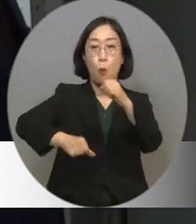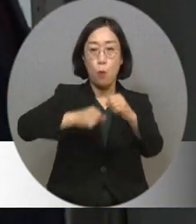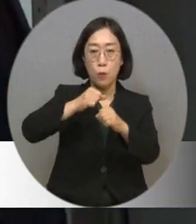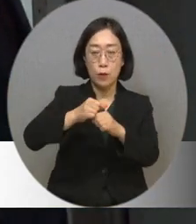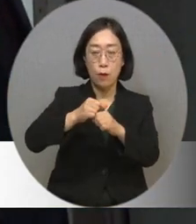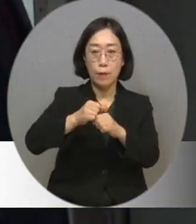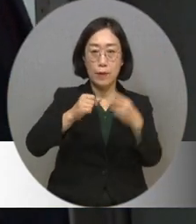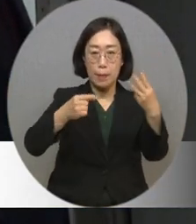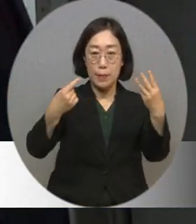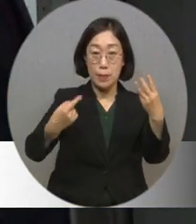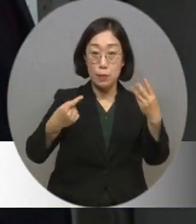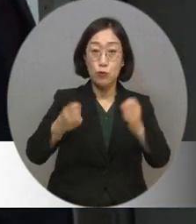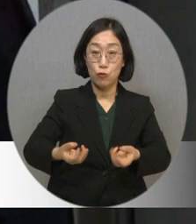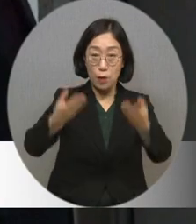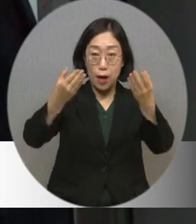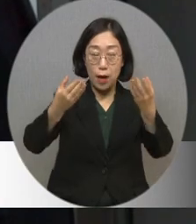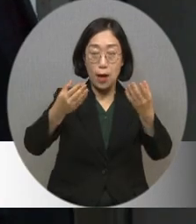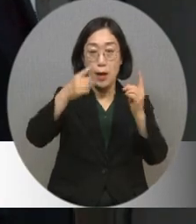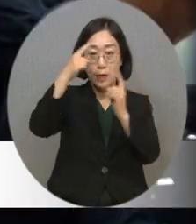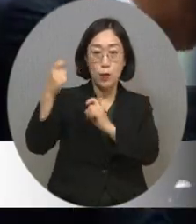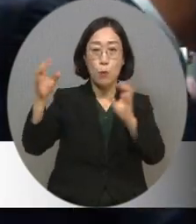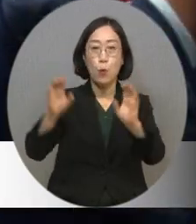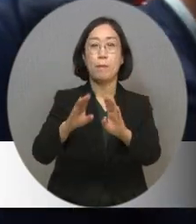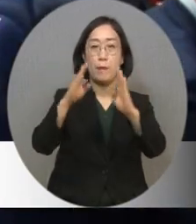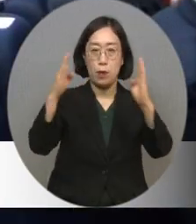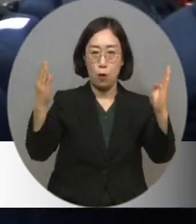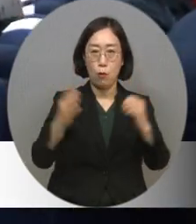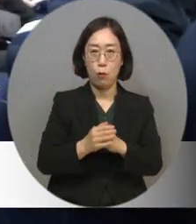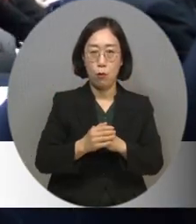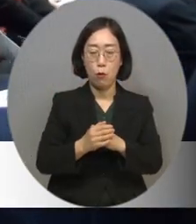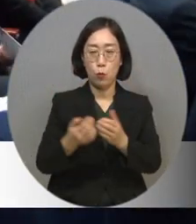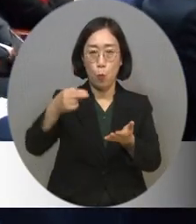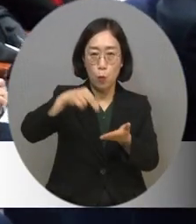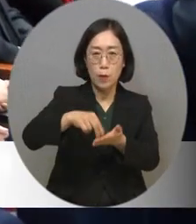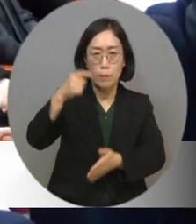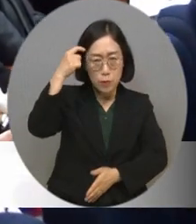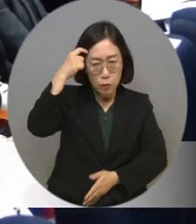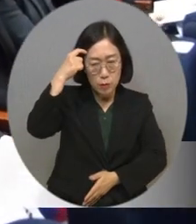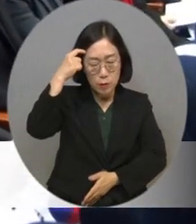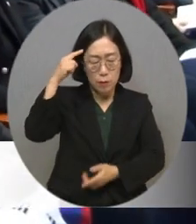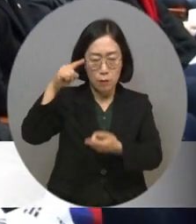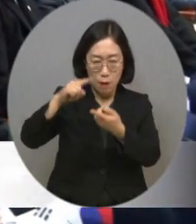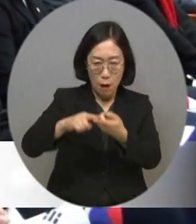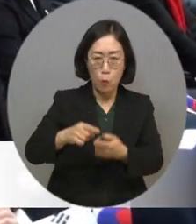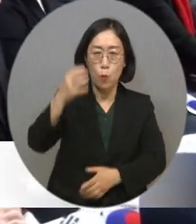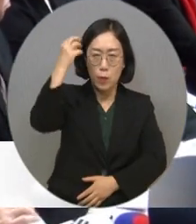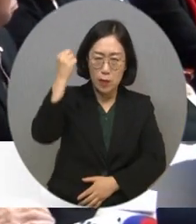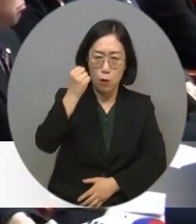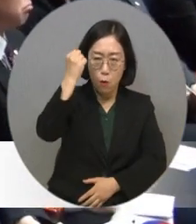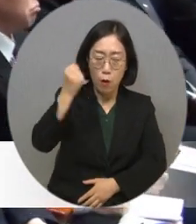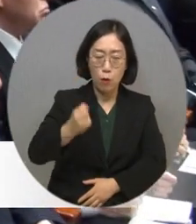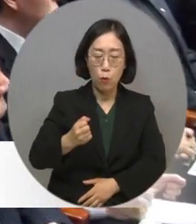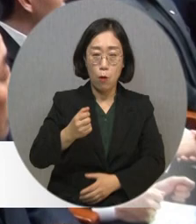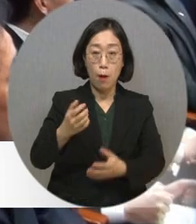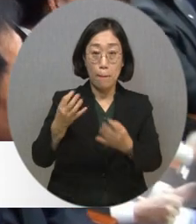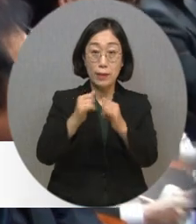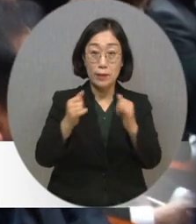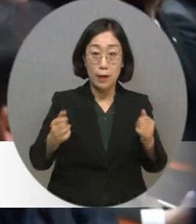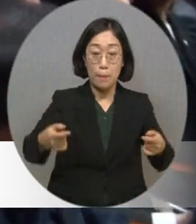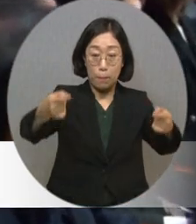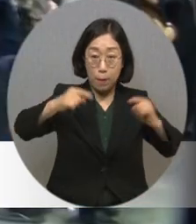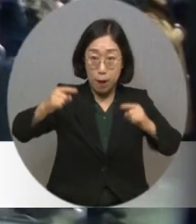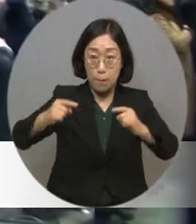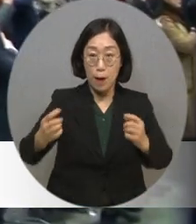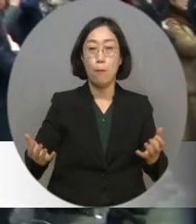행사를 진행했습니다. 민족의 귀한 독립정신을 잊지 않고 기념하기 위해 많은 시민들이